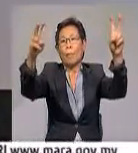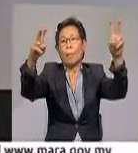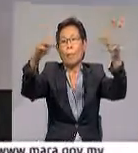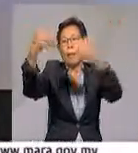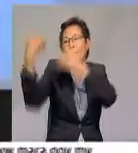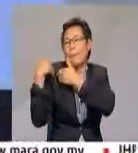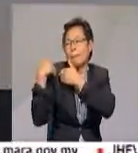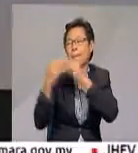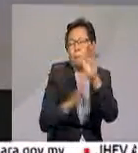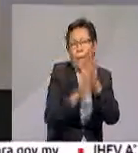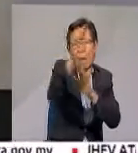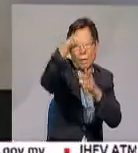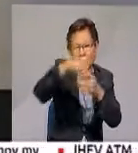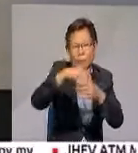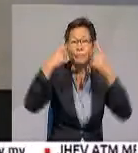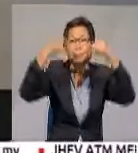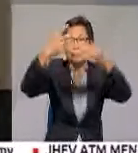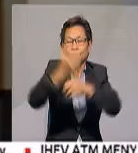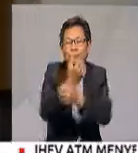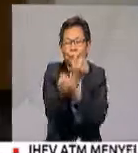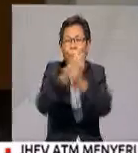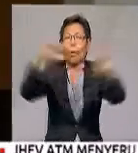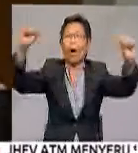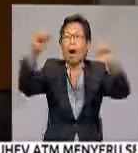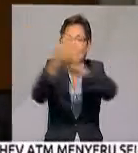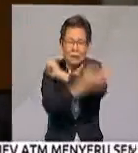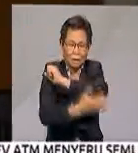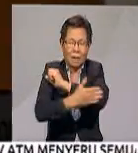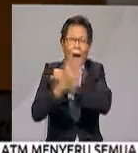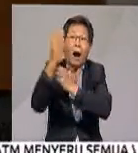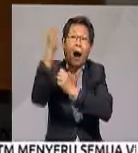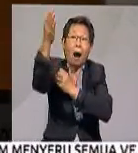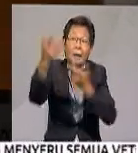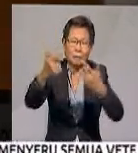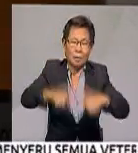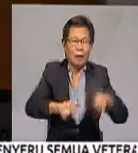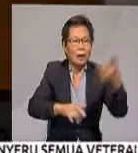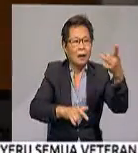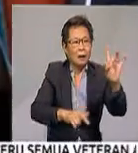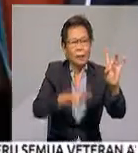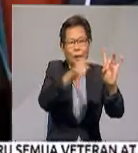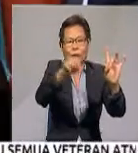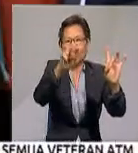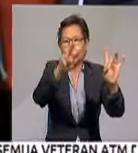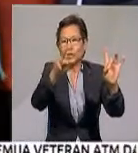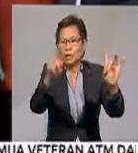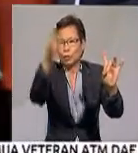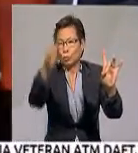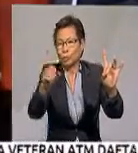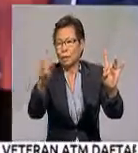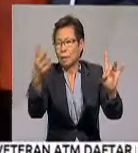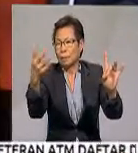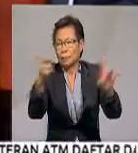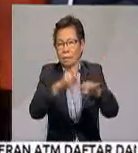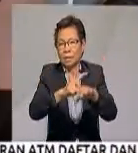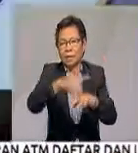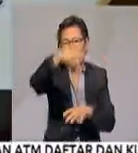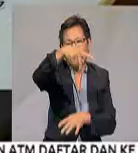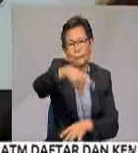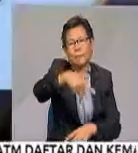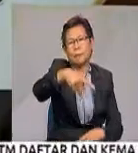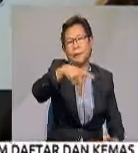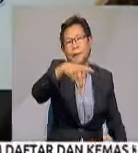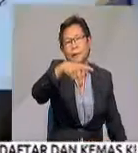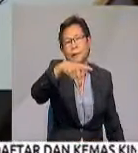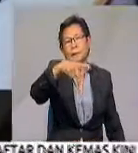peranan pembangunan dalam mencapai kedaulatan negara akan berlangsung dari 18 hingga 21 Disember di Pusat